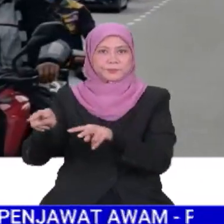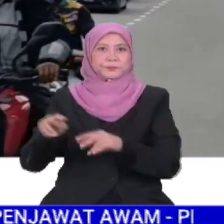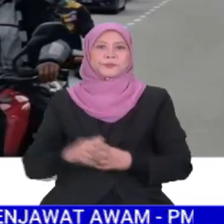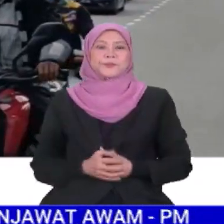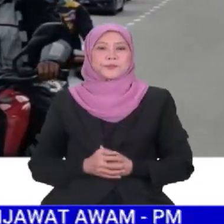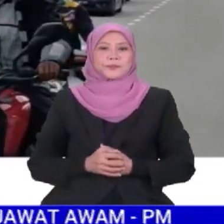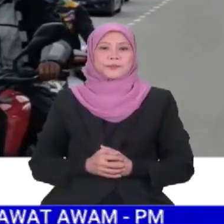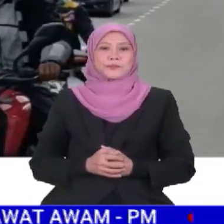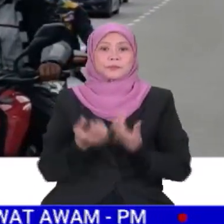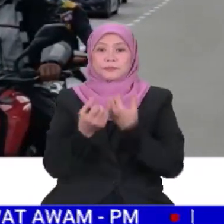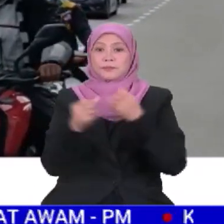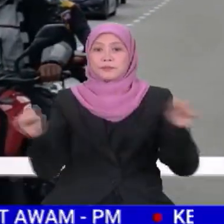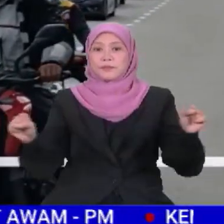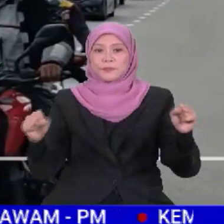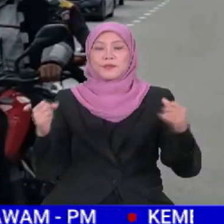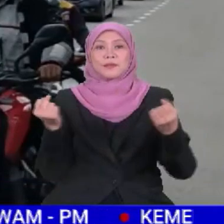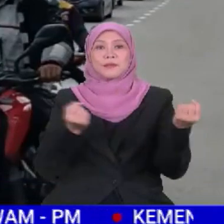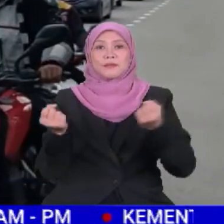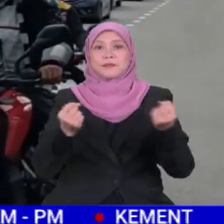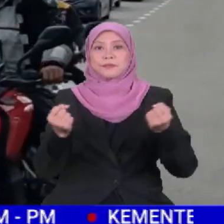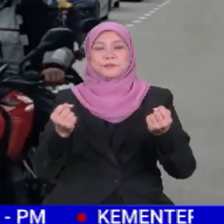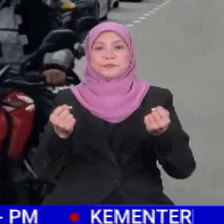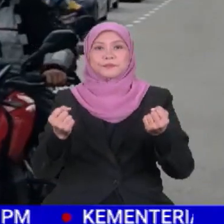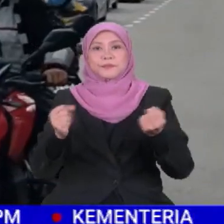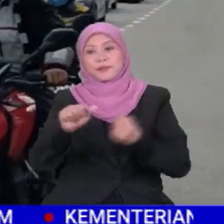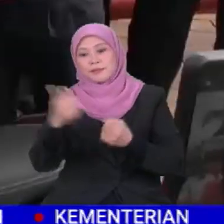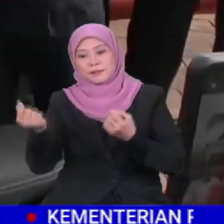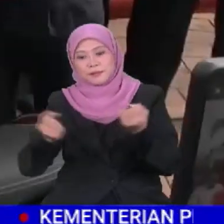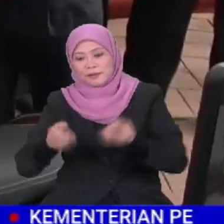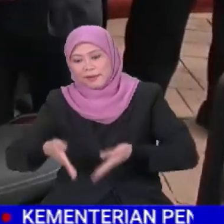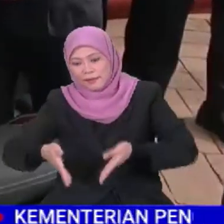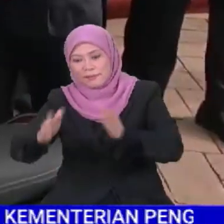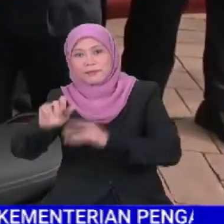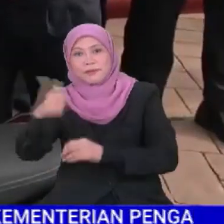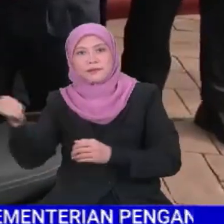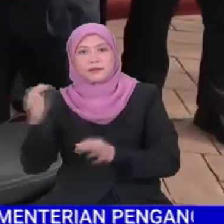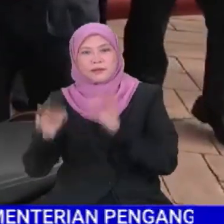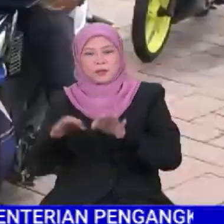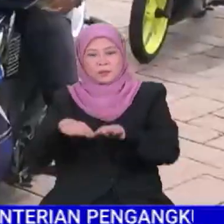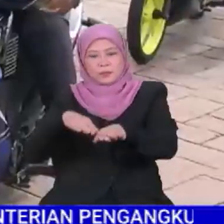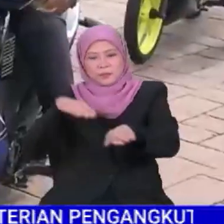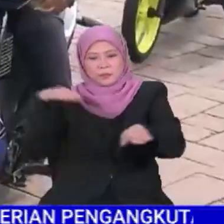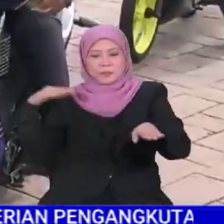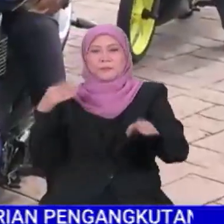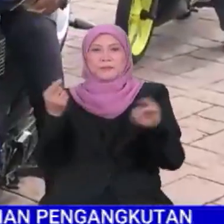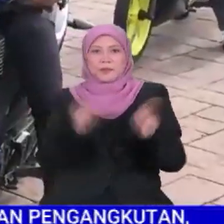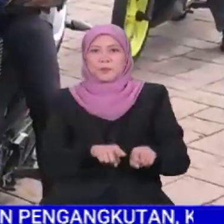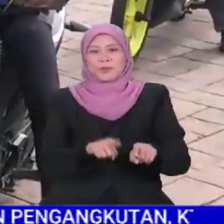Turut disediakan beberapa laluan alternatif sekiranya berlaku kesesakan luar jangka.